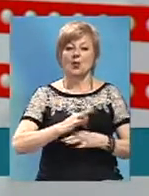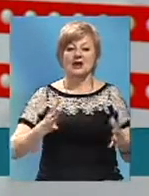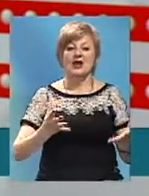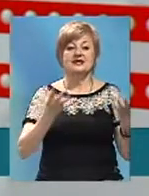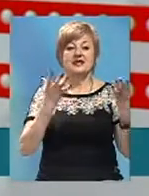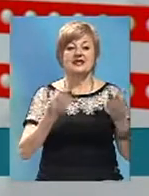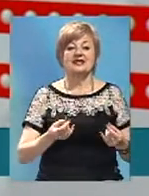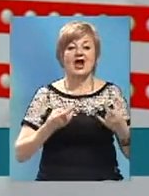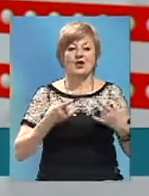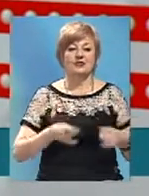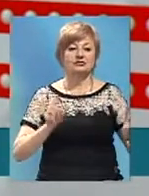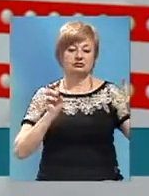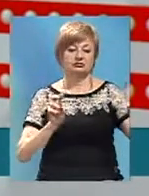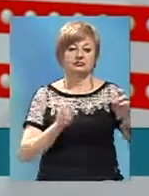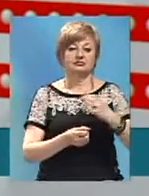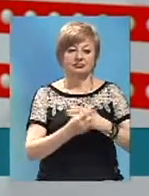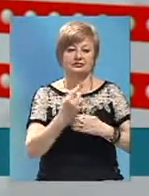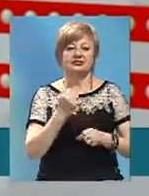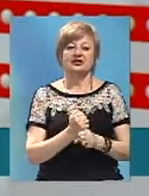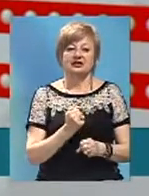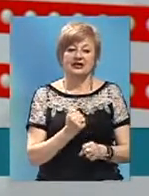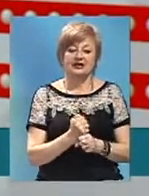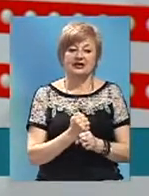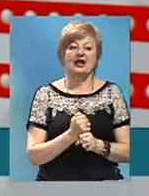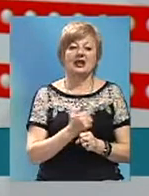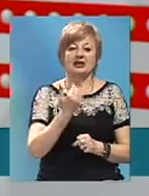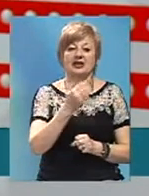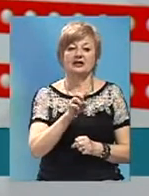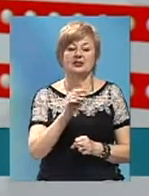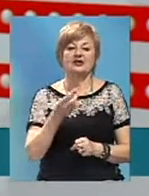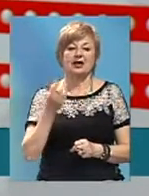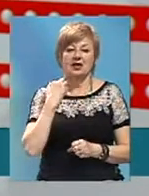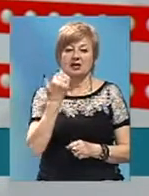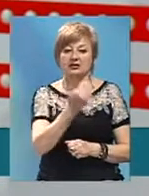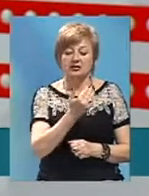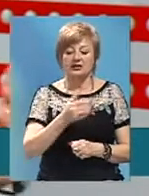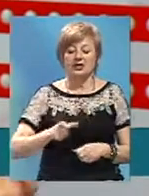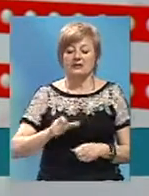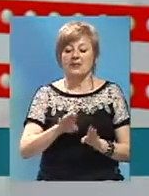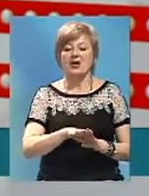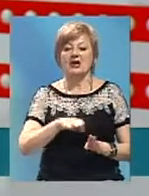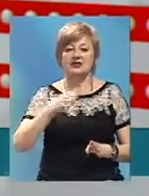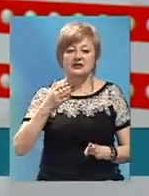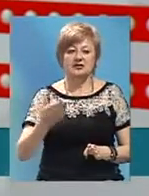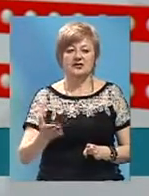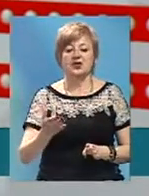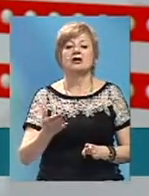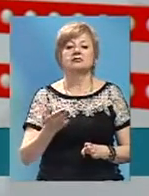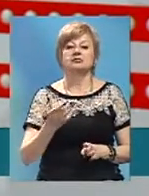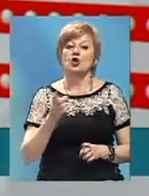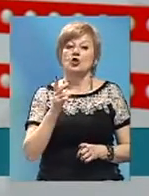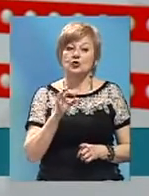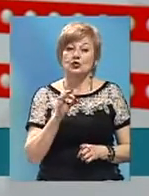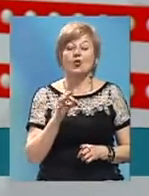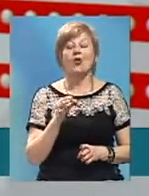дня народження Його Величності Королеви. Це робить британське посольство на березі Дніпра, там на одному з пірсів. Але